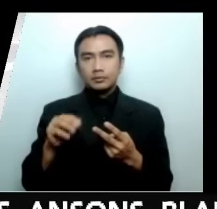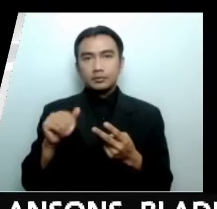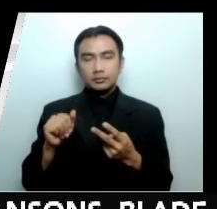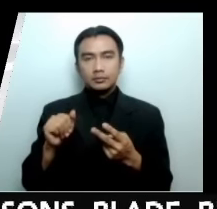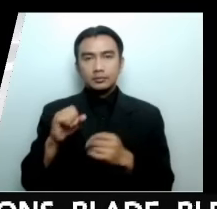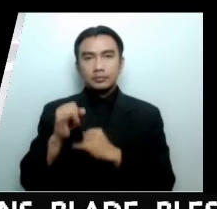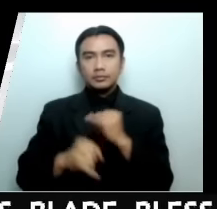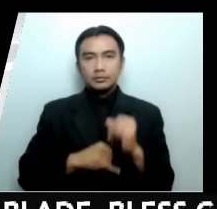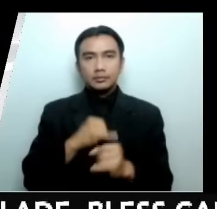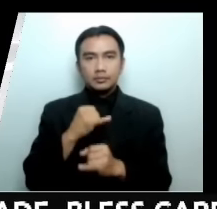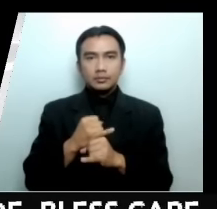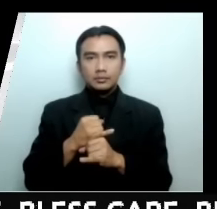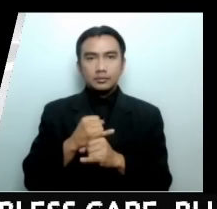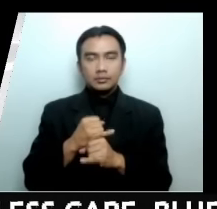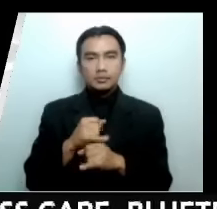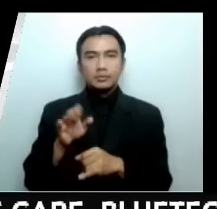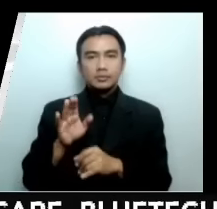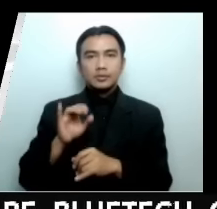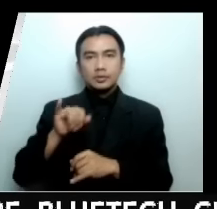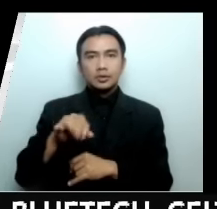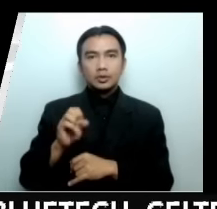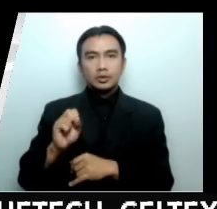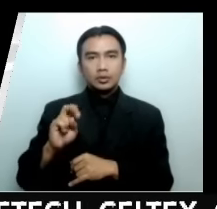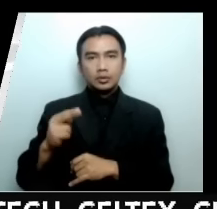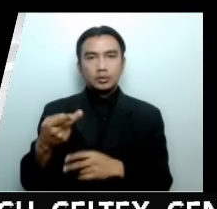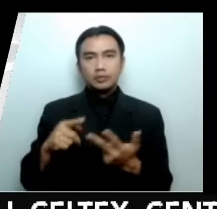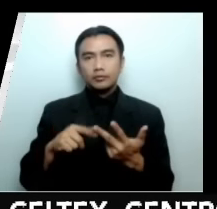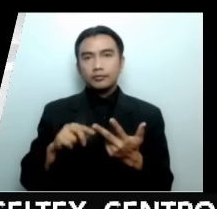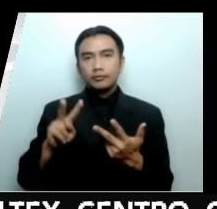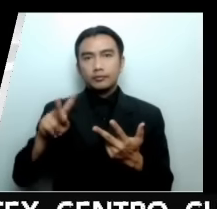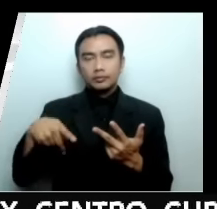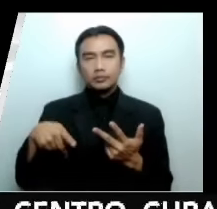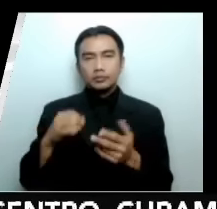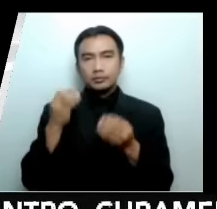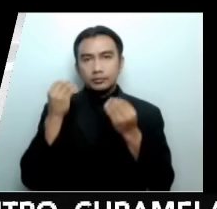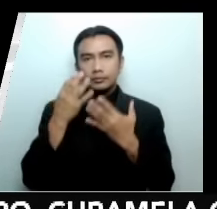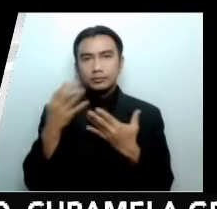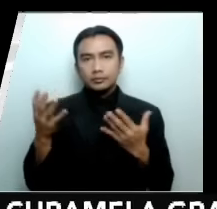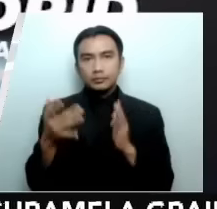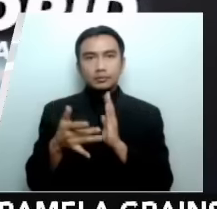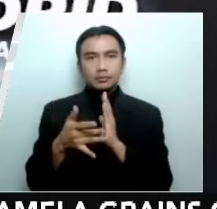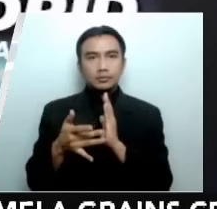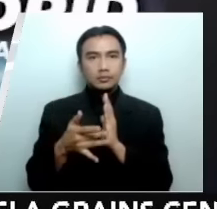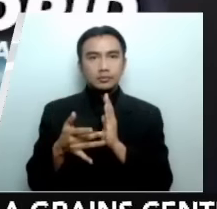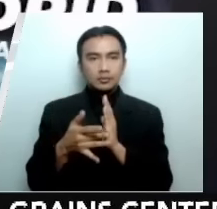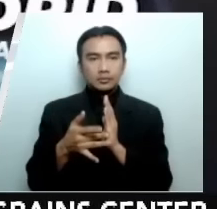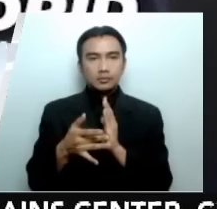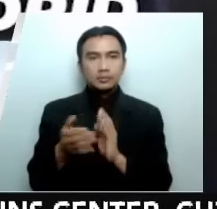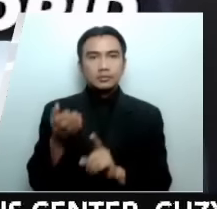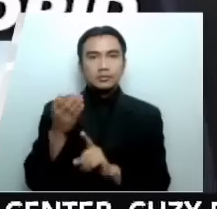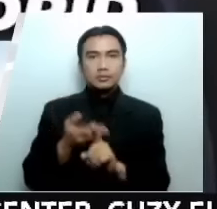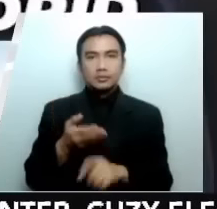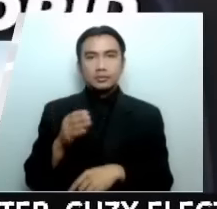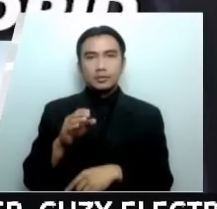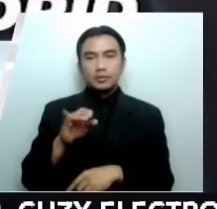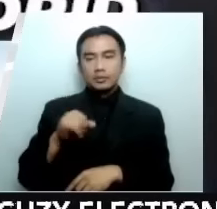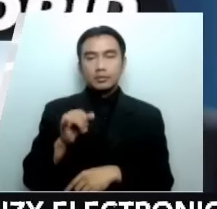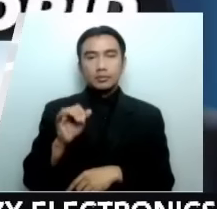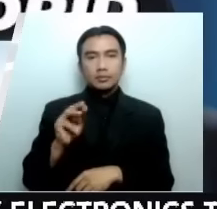Joseph Francia at Vice President ng Information and Communications Technology Department Edwin Jimenez. Nauna nang naglabas